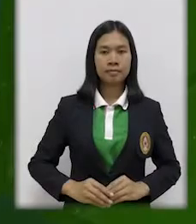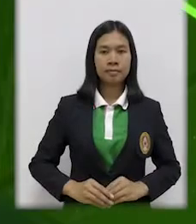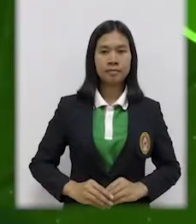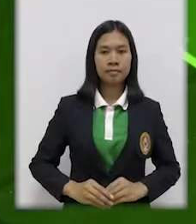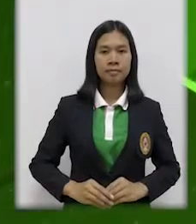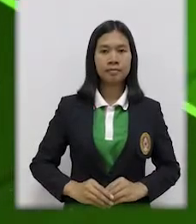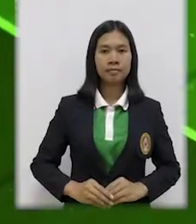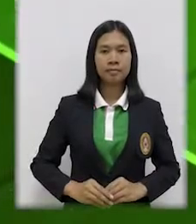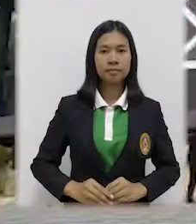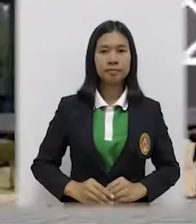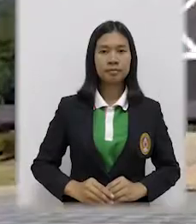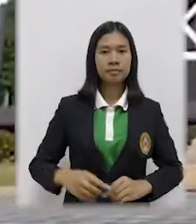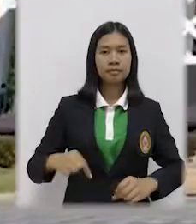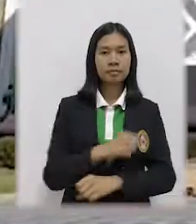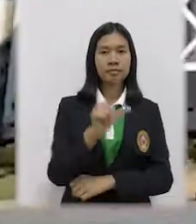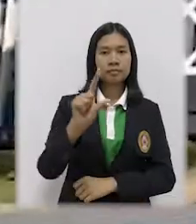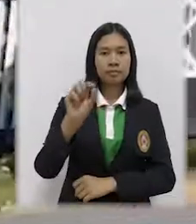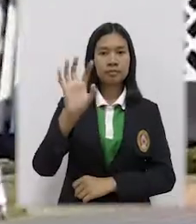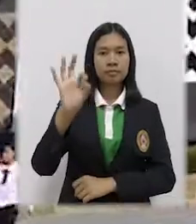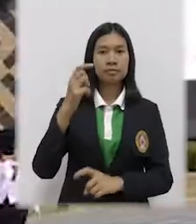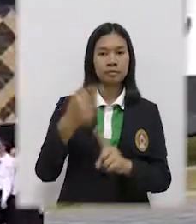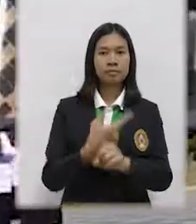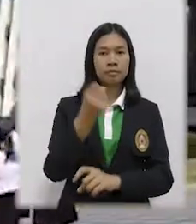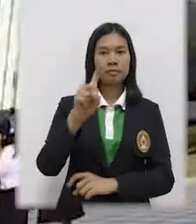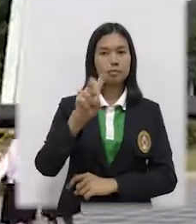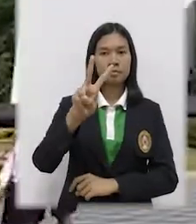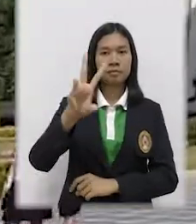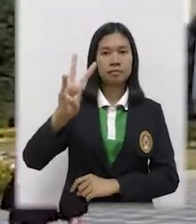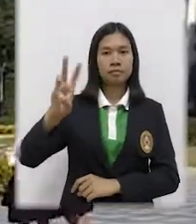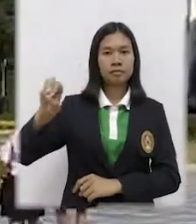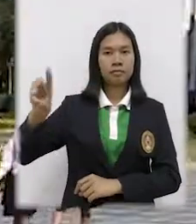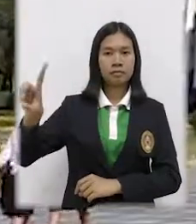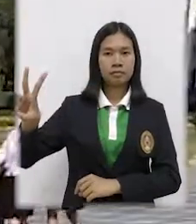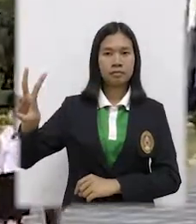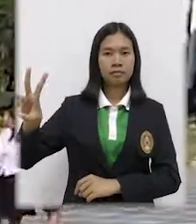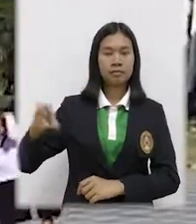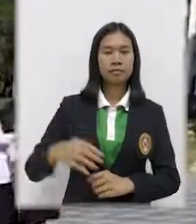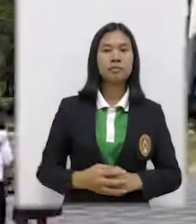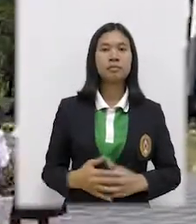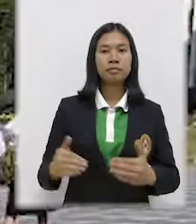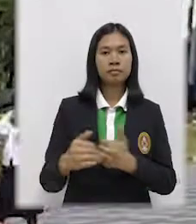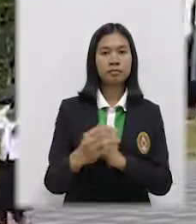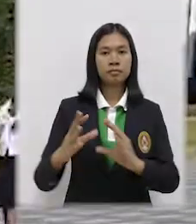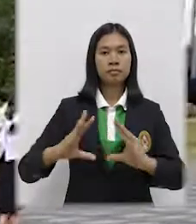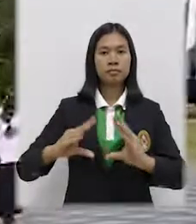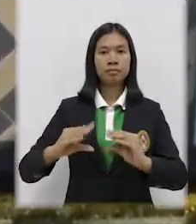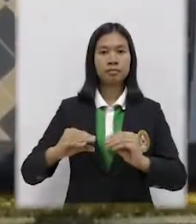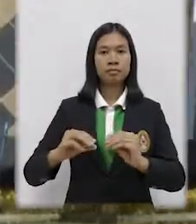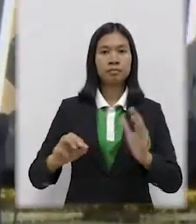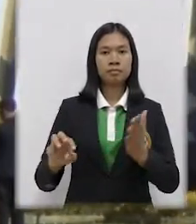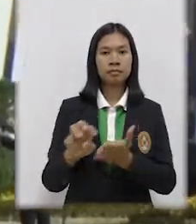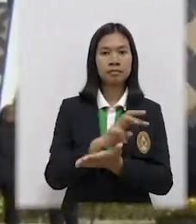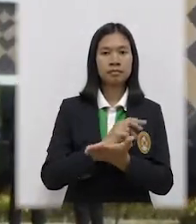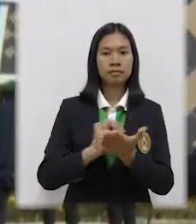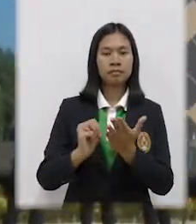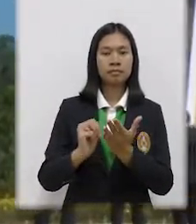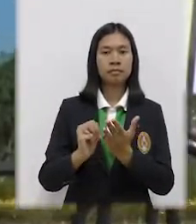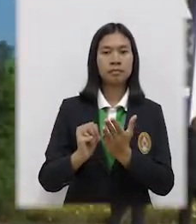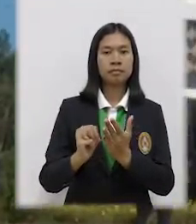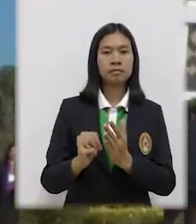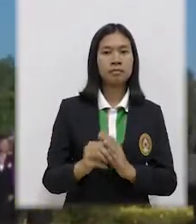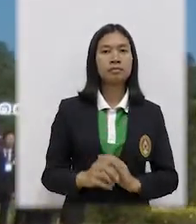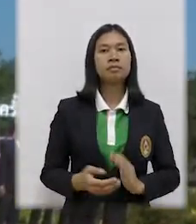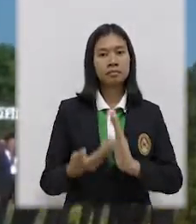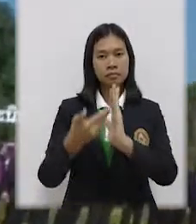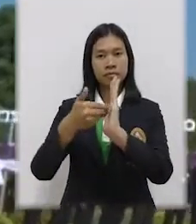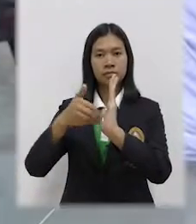ประโยชน์เมื่อวันที่29พฤศจิกายน2562ที่หอประชุมมหาวิทยาลัยเทคโนโลยี